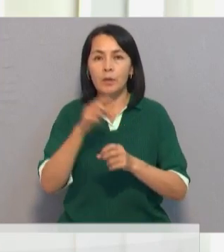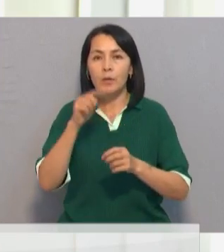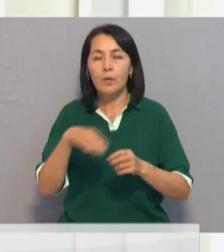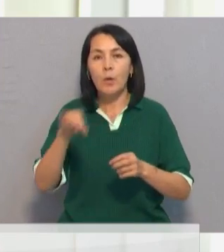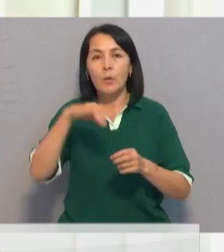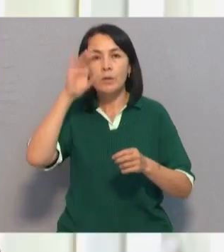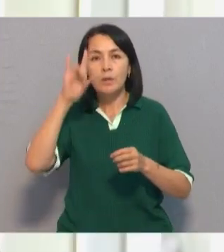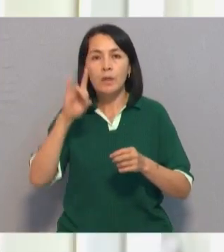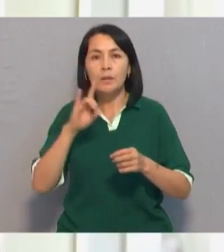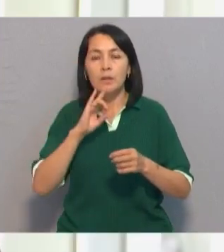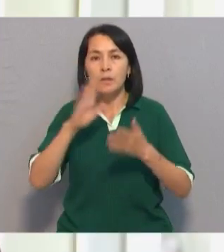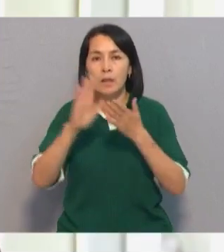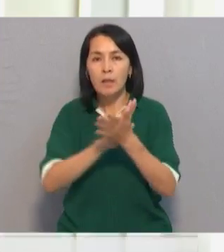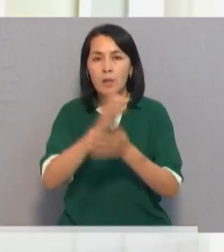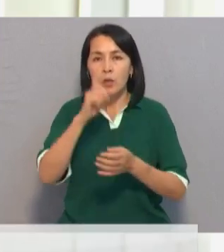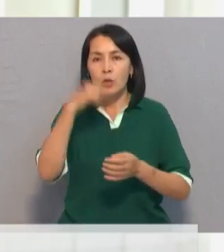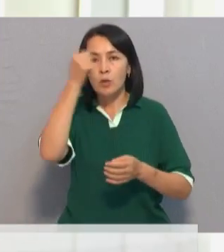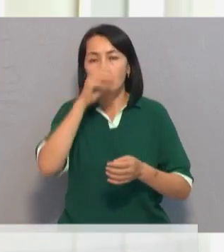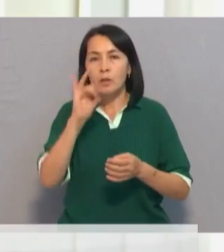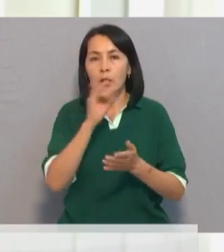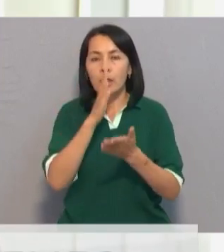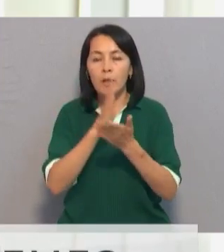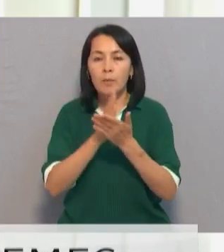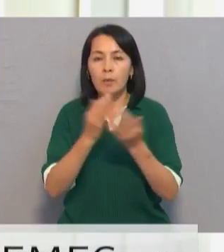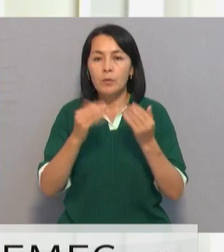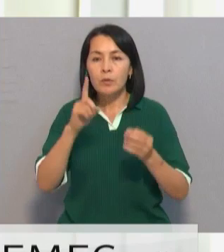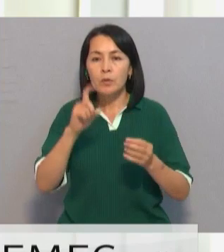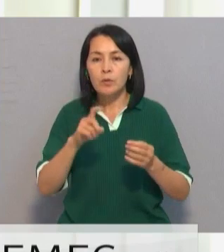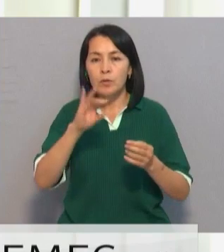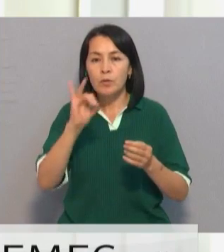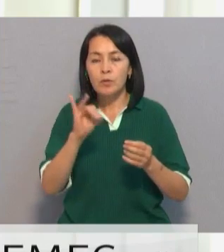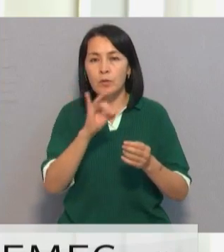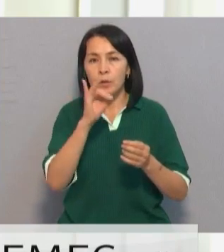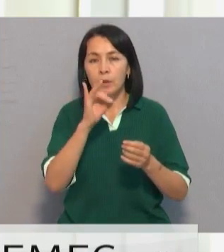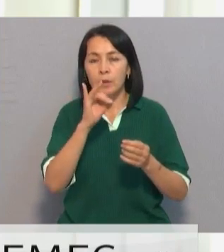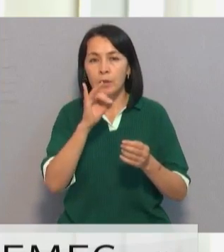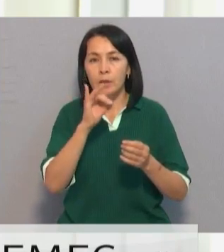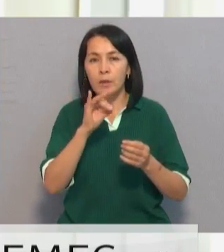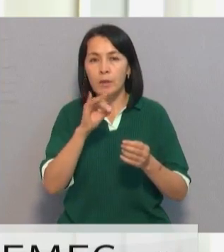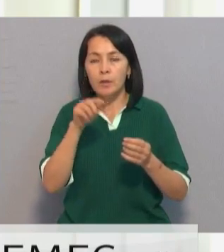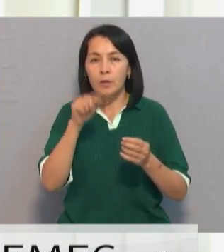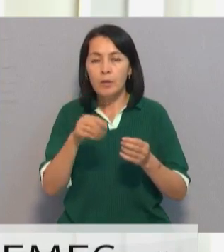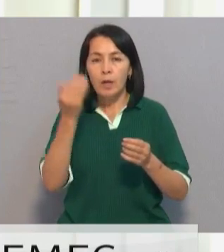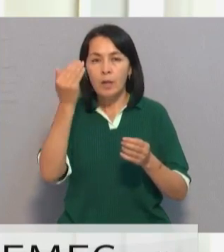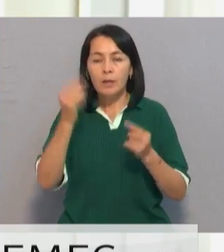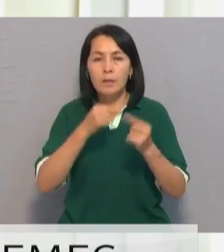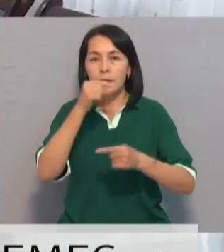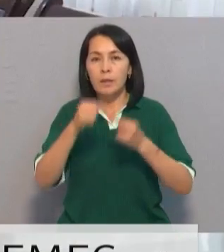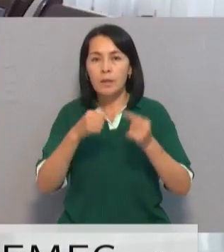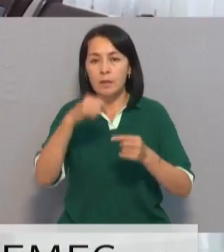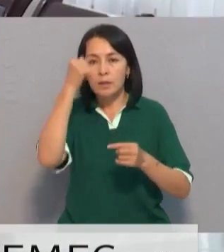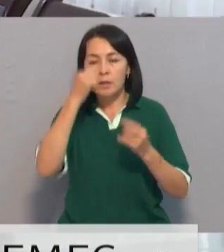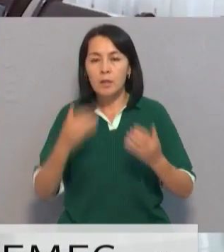Оңтүстік Қазақстан 100 жылдық тарихы бар біздің газетіміздің. Осы 100 жылдық газет тарихының қарсаңында соны Құда қаласы келесі жылы атап